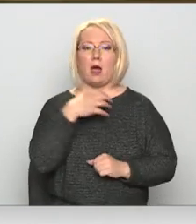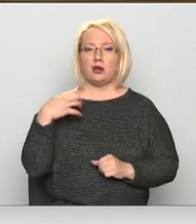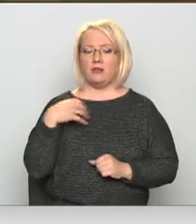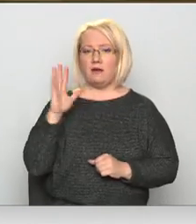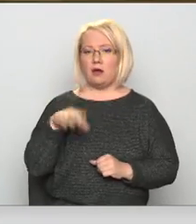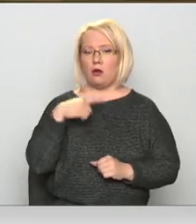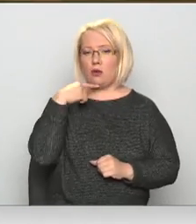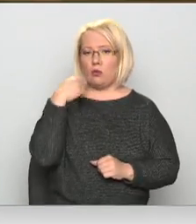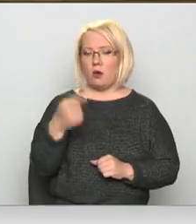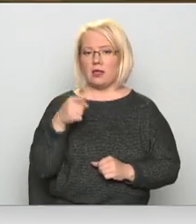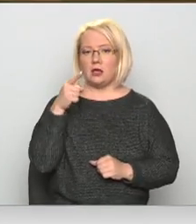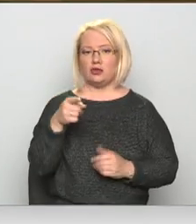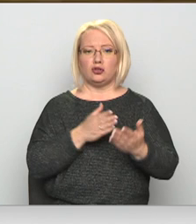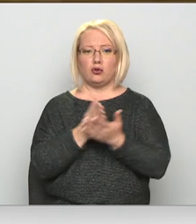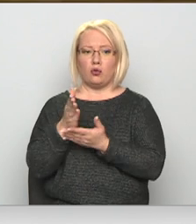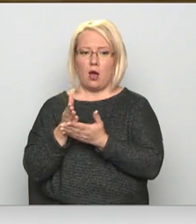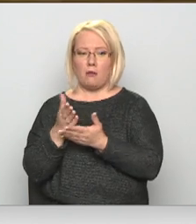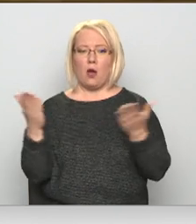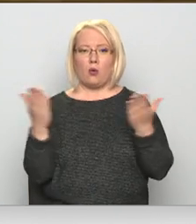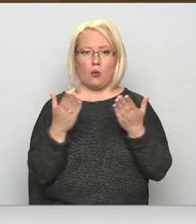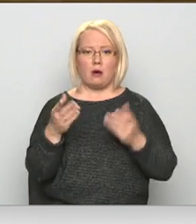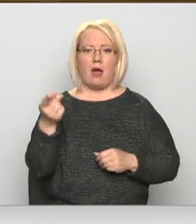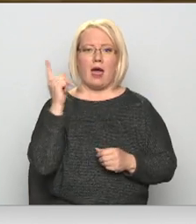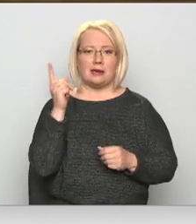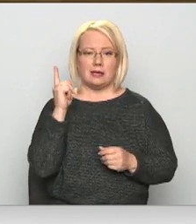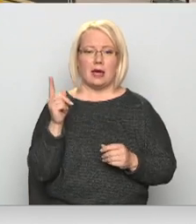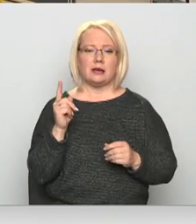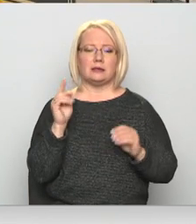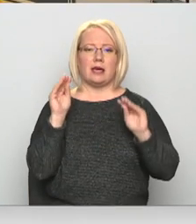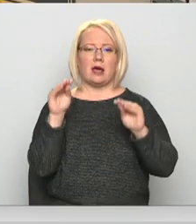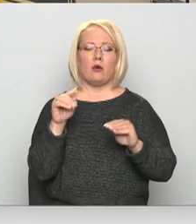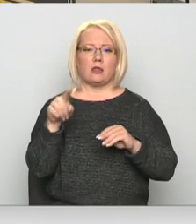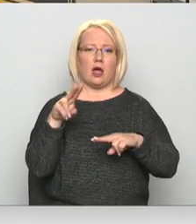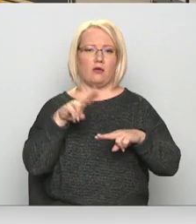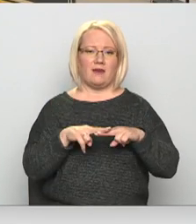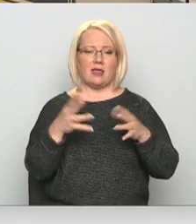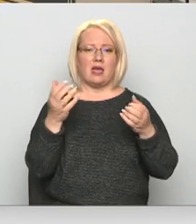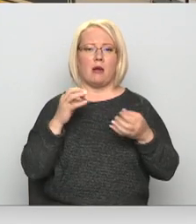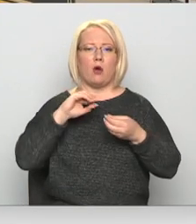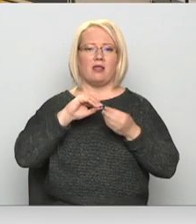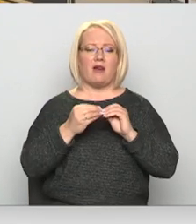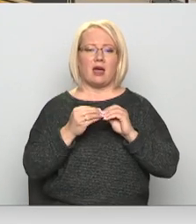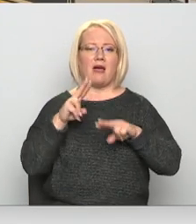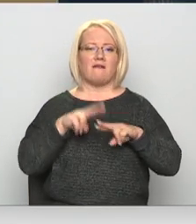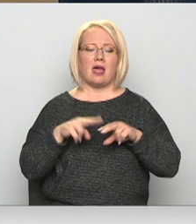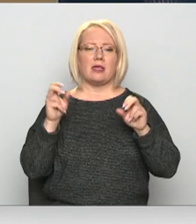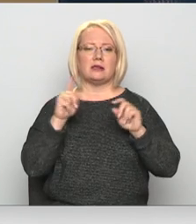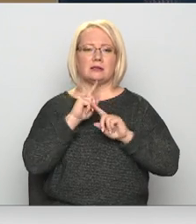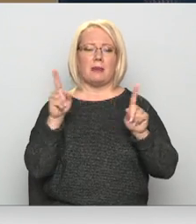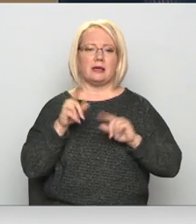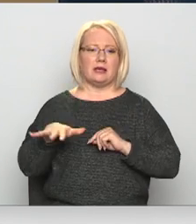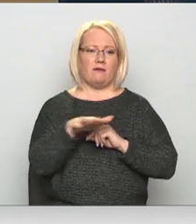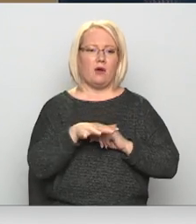šīs zonas, kur imperatīvi ir aizliegts ierīkot šādu te vietu un ņemot vērā šīs te vietas specifiku. Mēs gribam